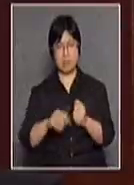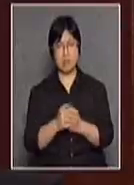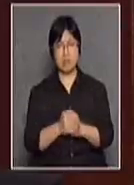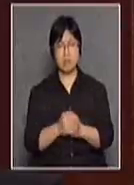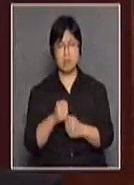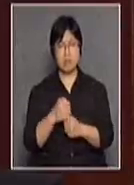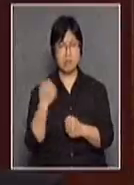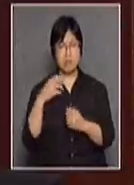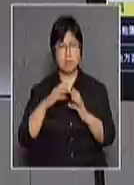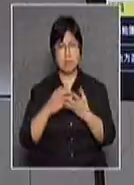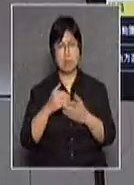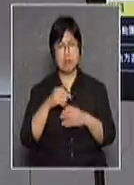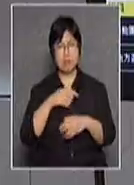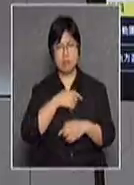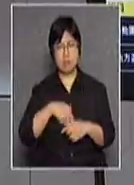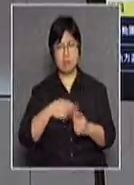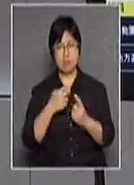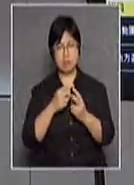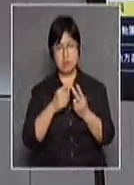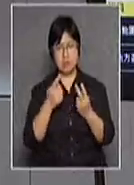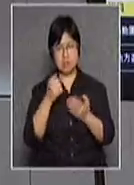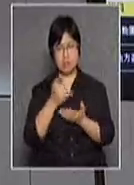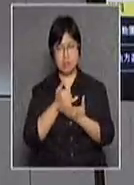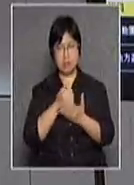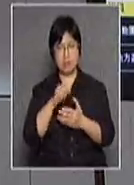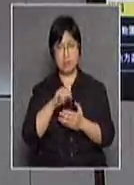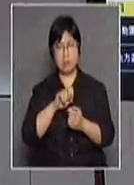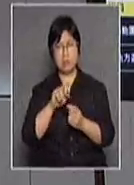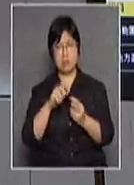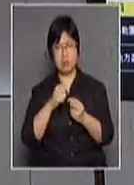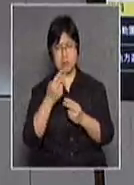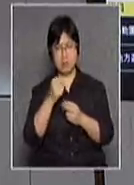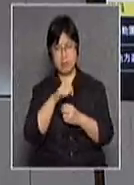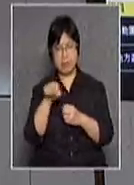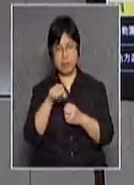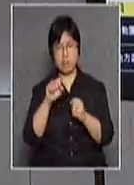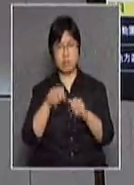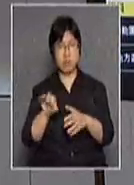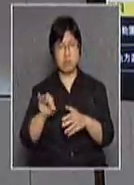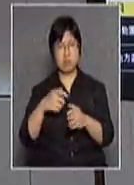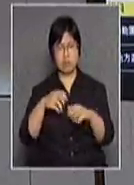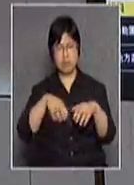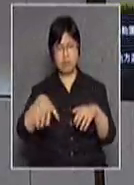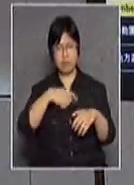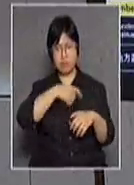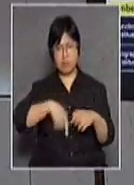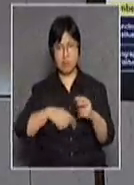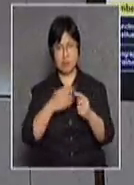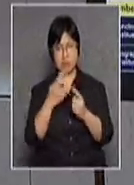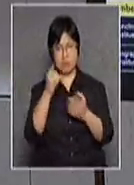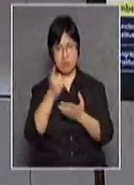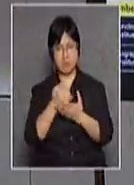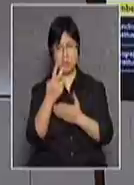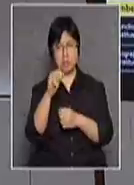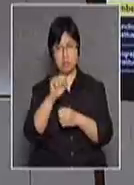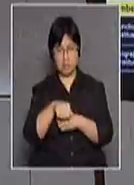功能團體選舉產生的議員，二十一位出席，冇人贊成；二十位反對，冇人棄權。分區直接選舉產生的議員，十四位出席，兩位